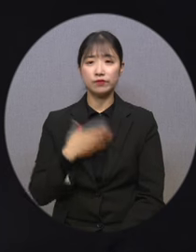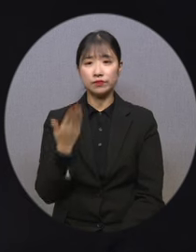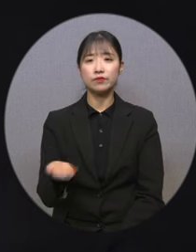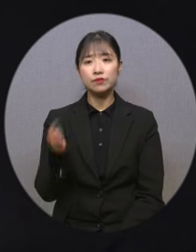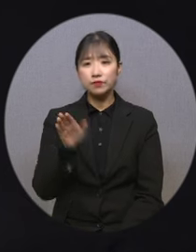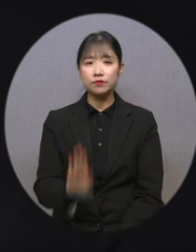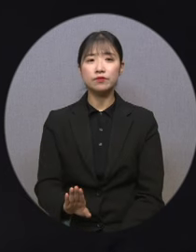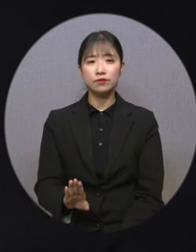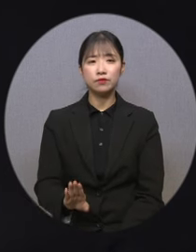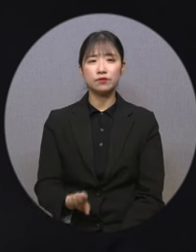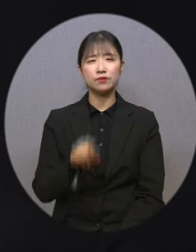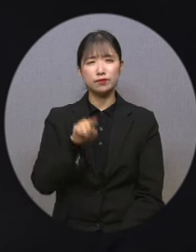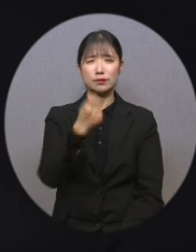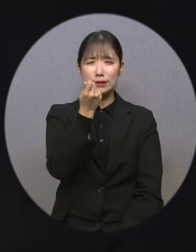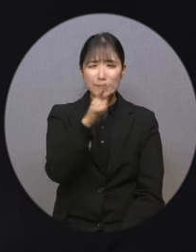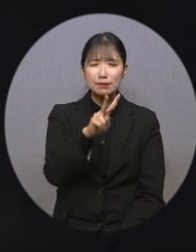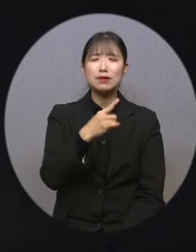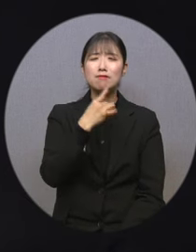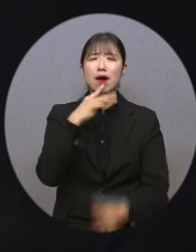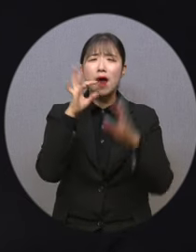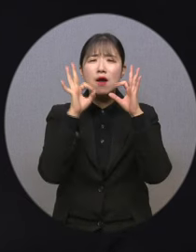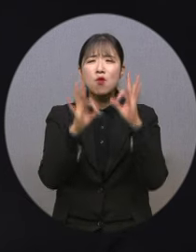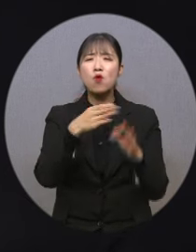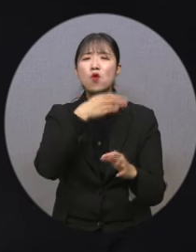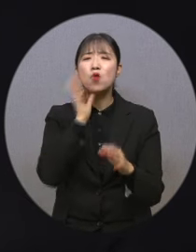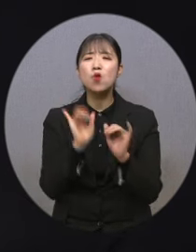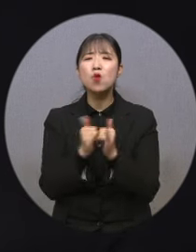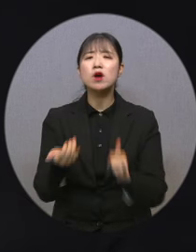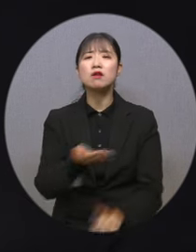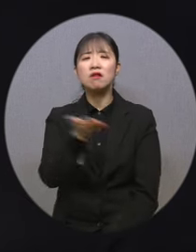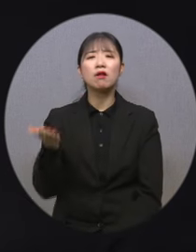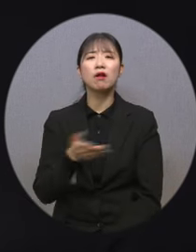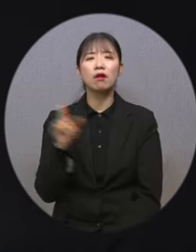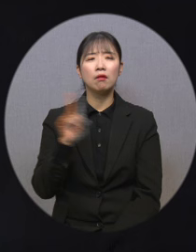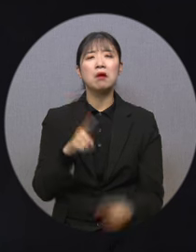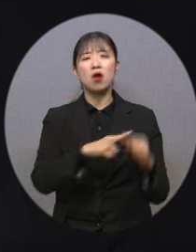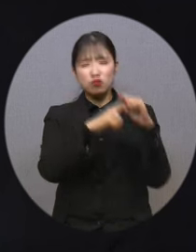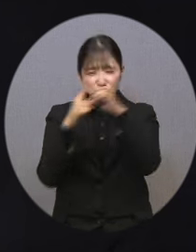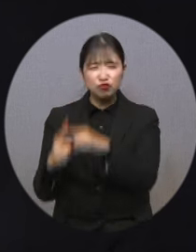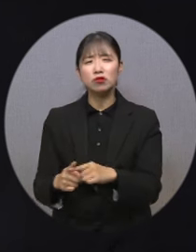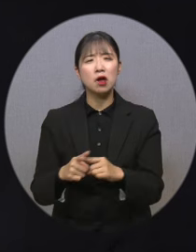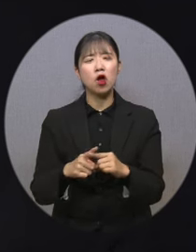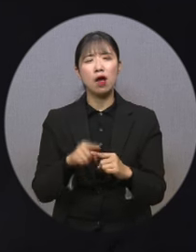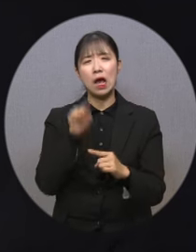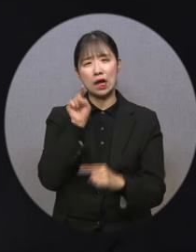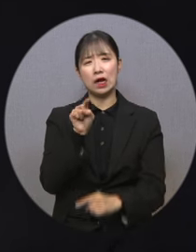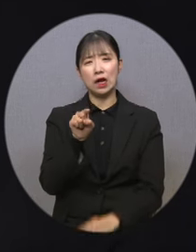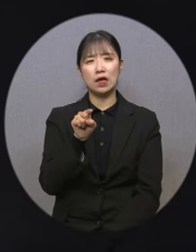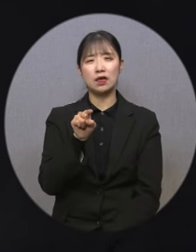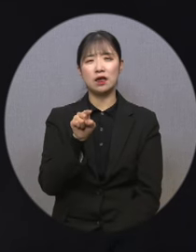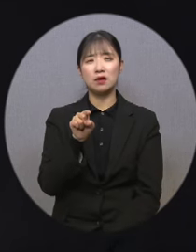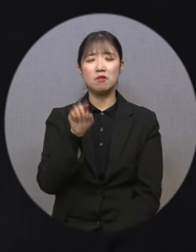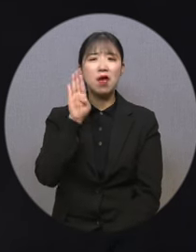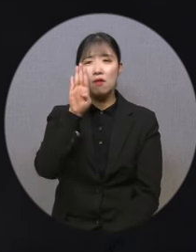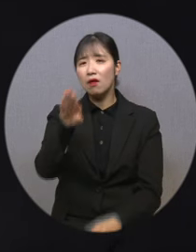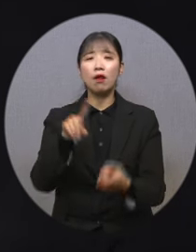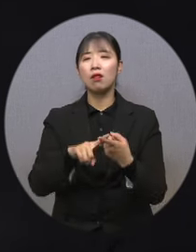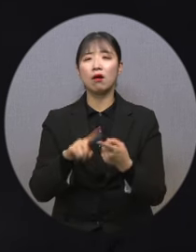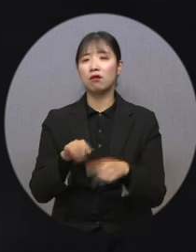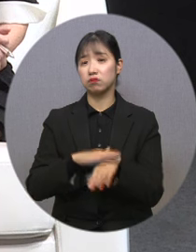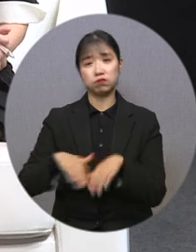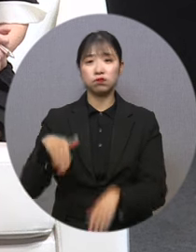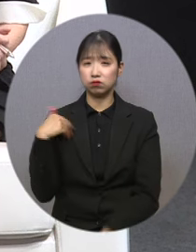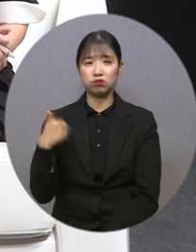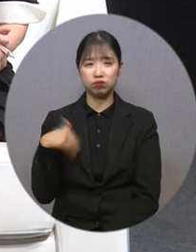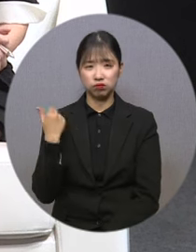이 메이저 제레미 나 이런거 마 보는 노인들은 무조건 그걸 미래를 모르고